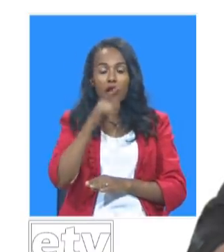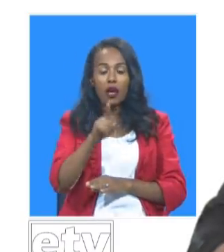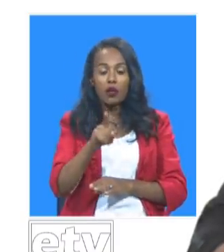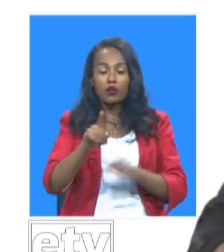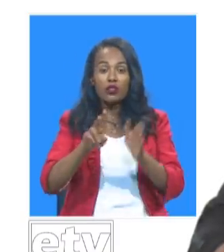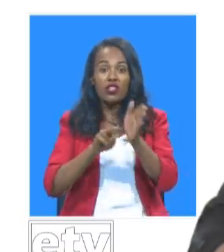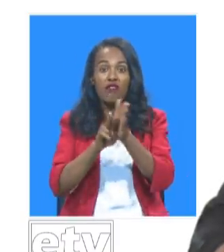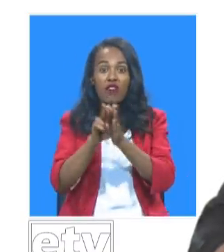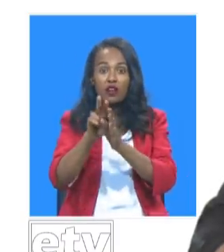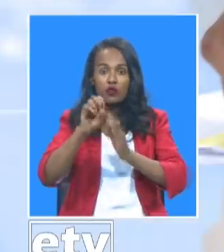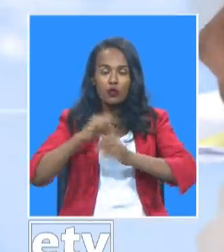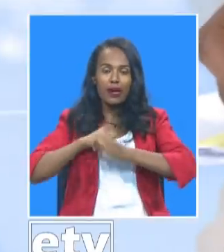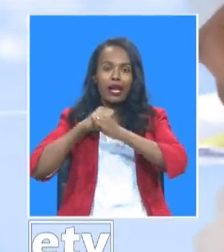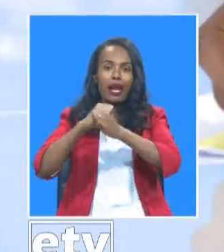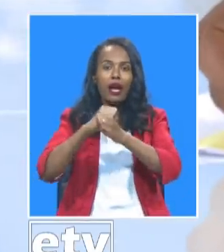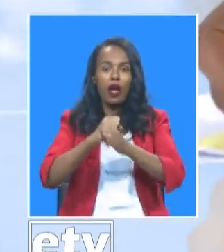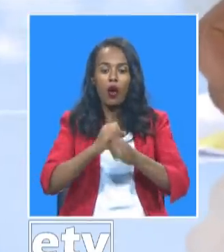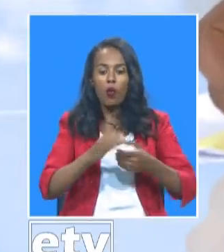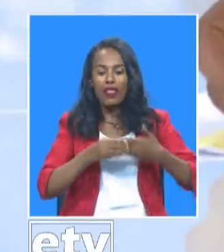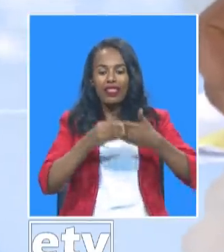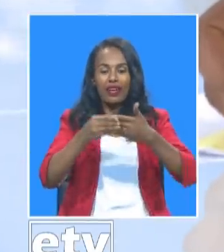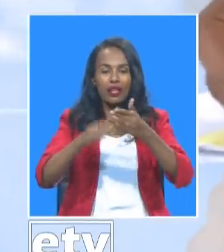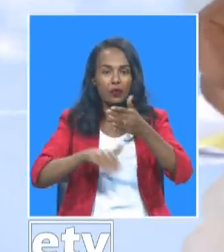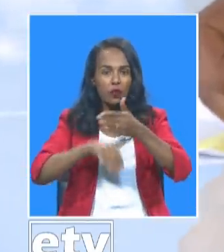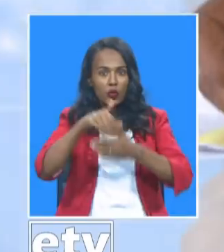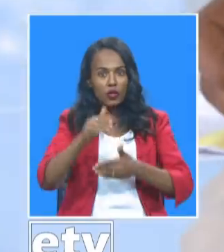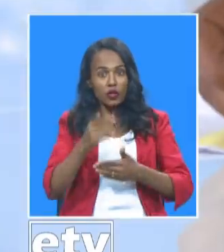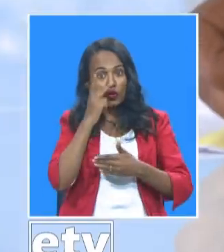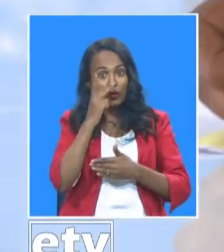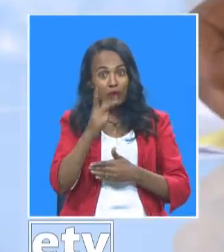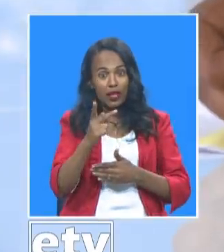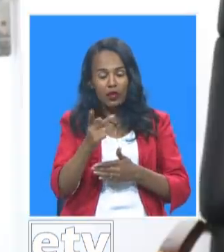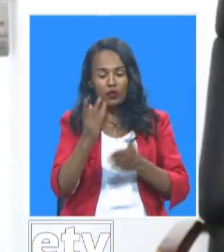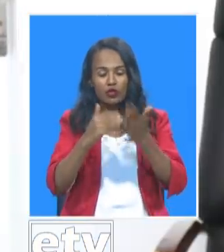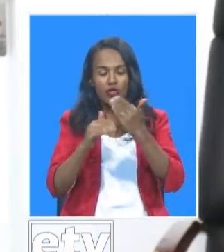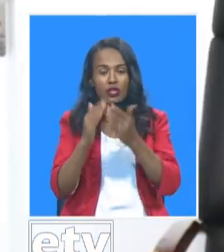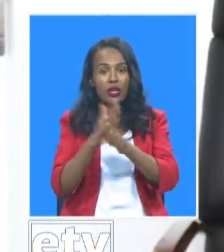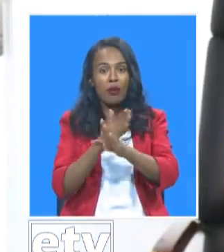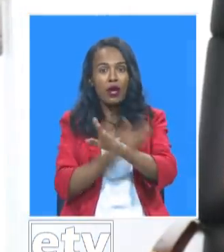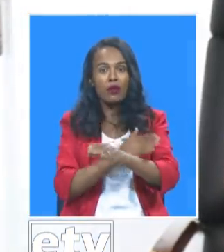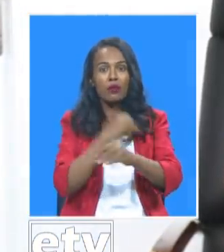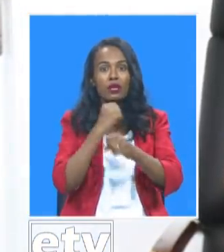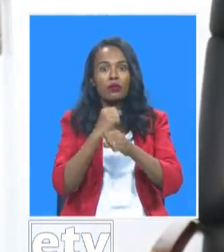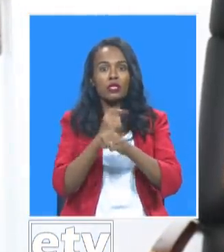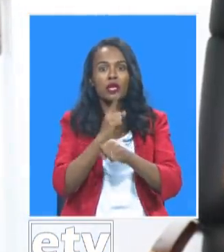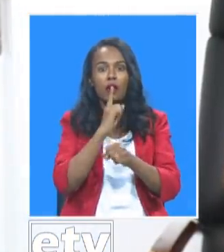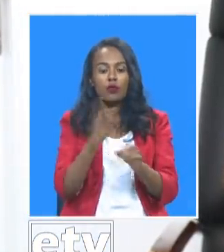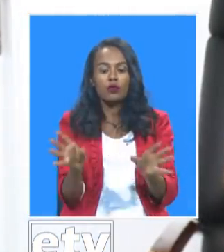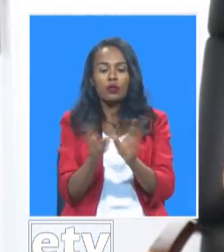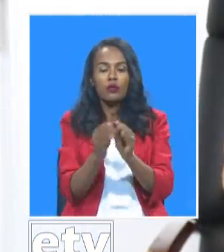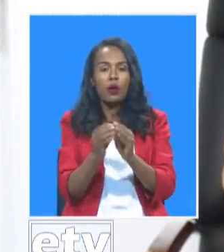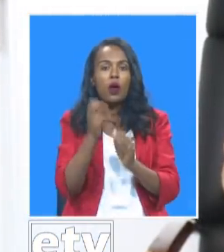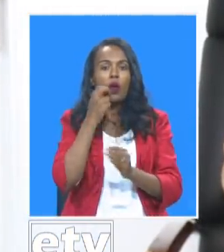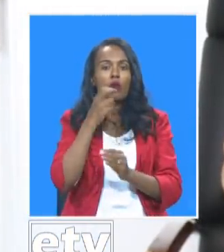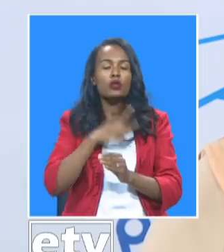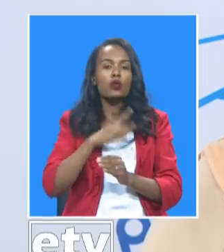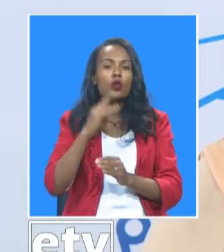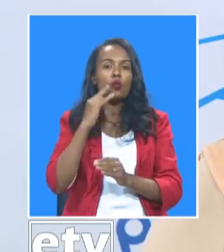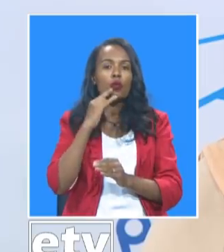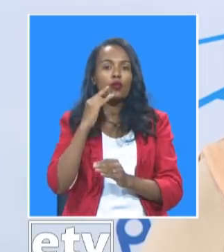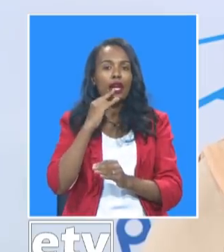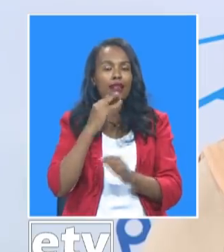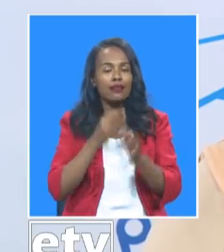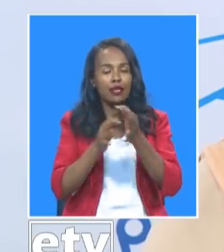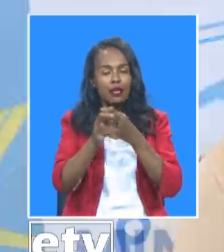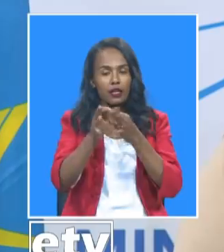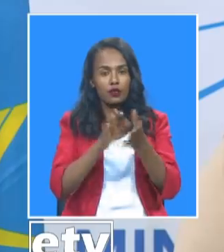የቫይረሱ መከላከያ እርምጃዎች ወጥነት በሚጎላቸው አካባቢዎች የተስተዋለውን ክፍተት ለማረም እንደሚሰራም ነው ሰብሳቢዋ ወይዘሮ ሙፈሪያት